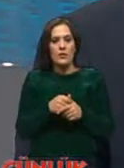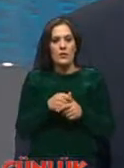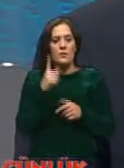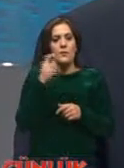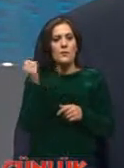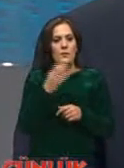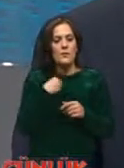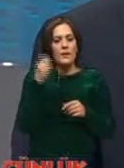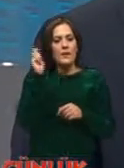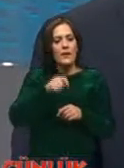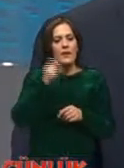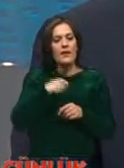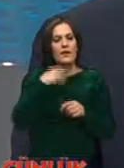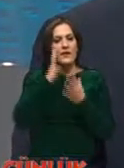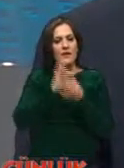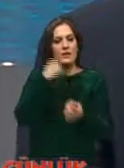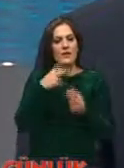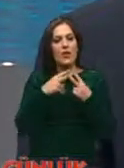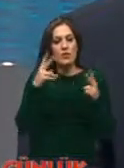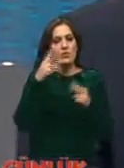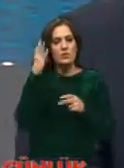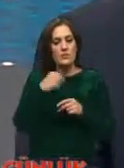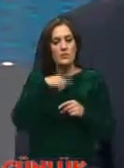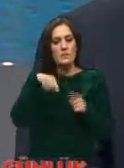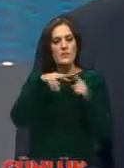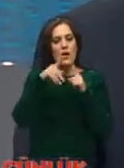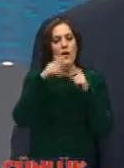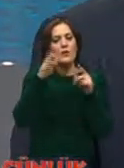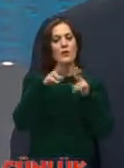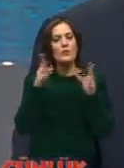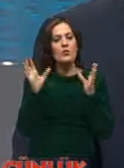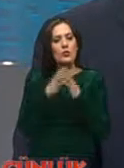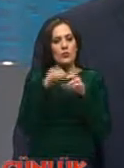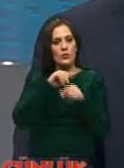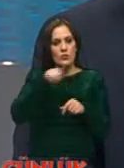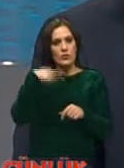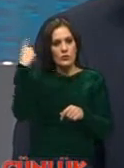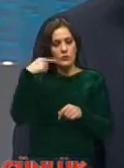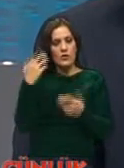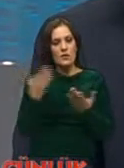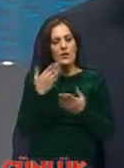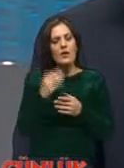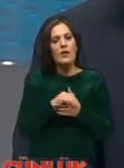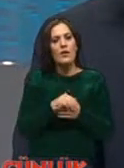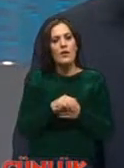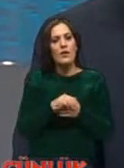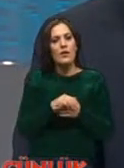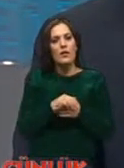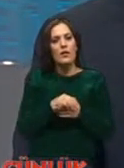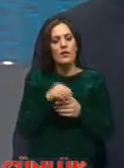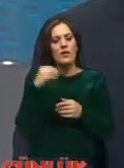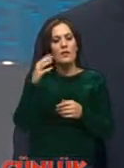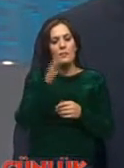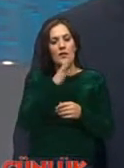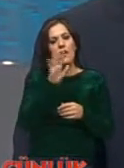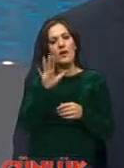bir kere yarattığı karakterin özgün ve şey olması. Hani bizim Atom'daki grupların şey düşünürsek. Ama tabii bilinen